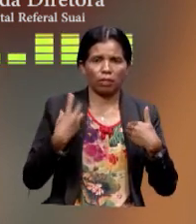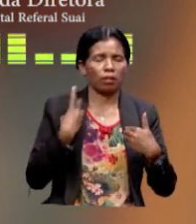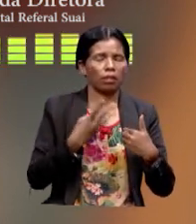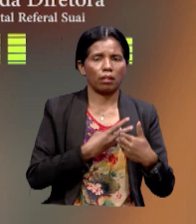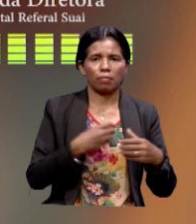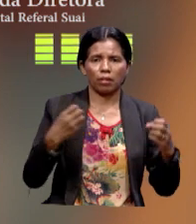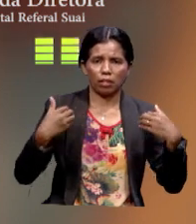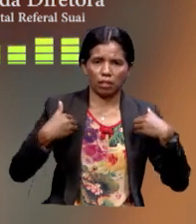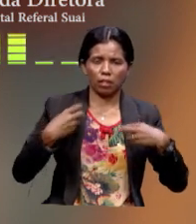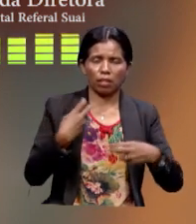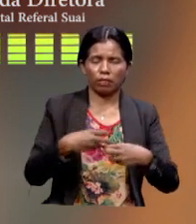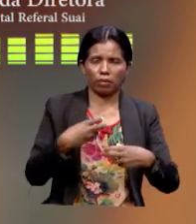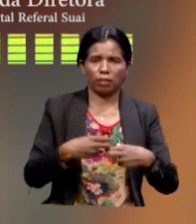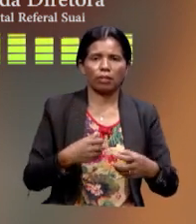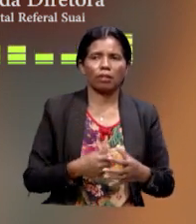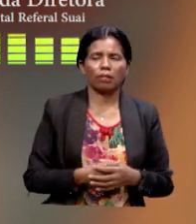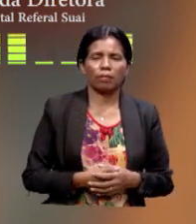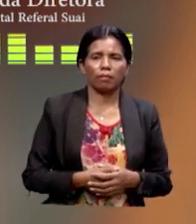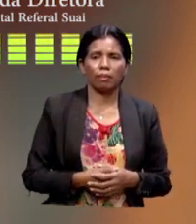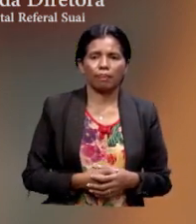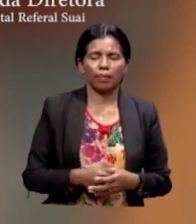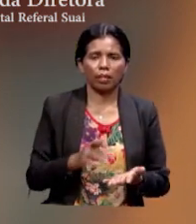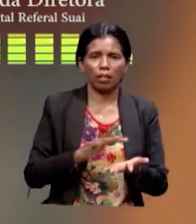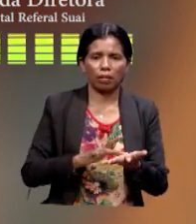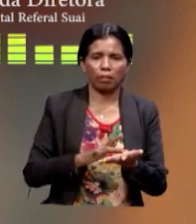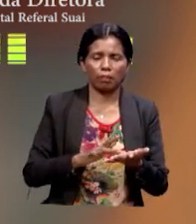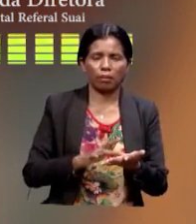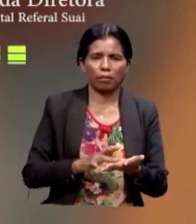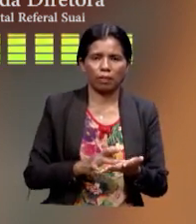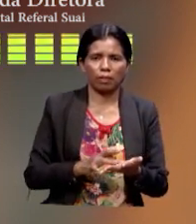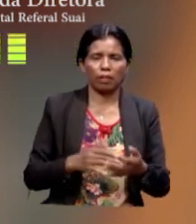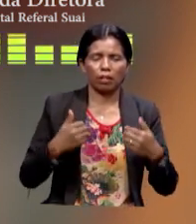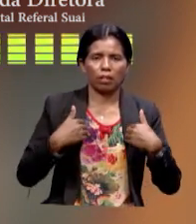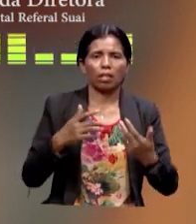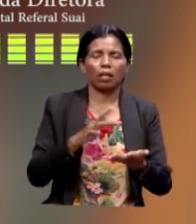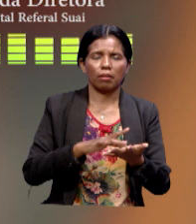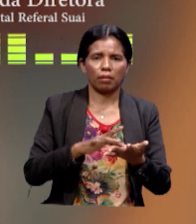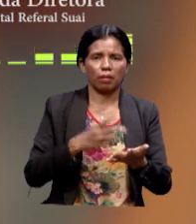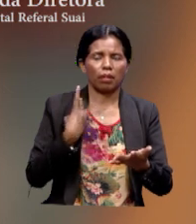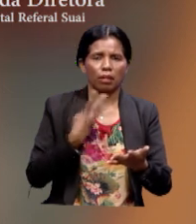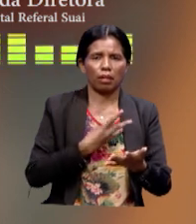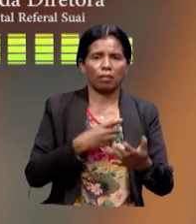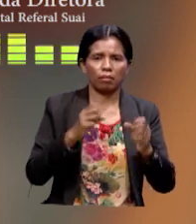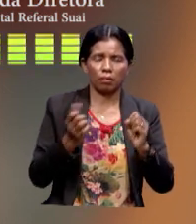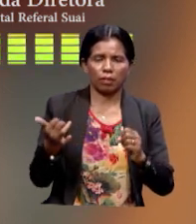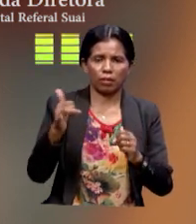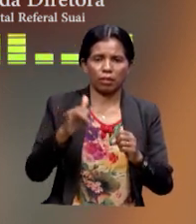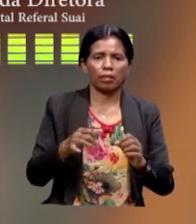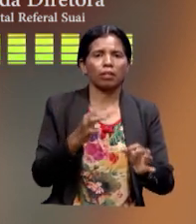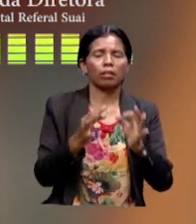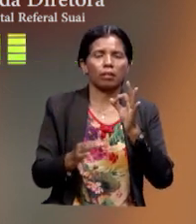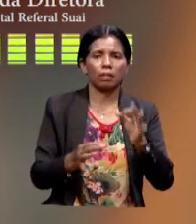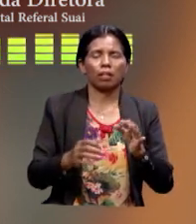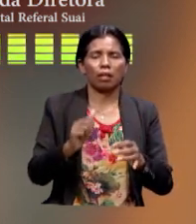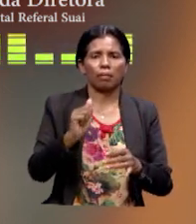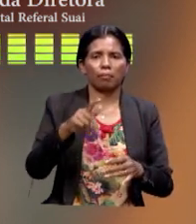disipun dari mana, kami minta ayu emoro dia. Ya emoro palu ke medis kira, kan dua ampi sini